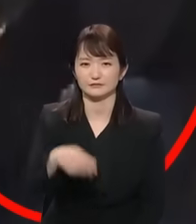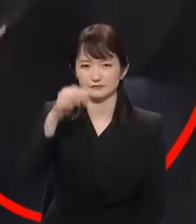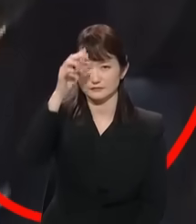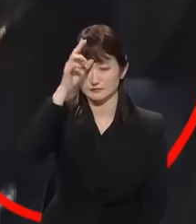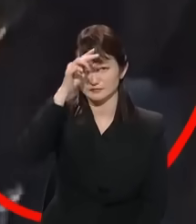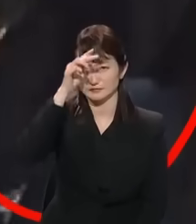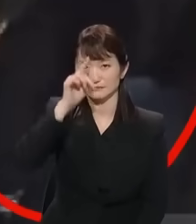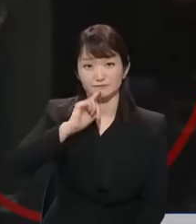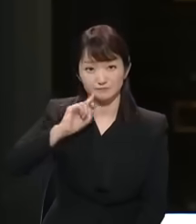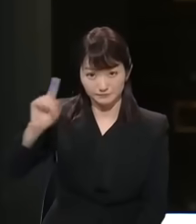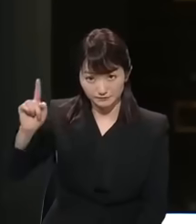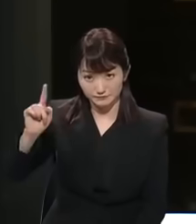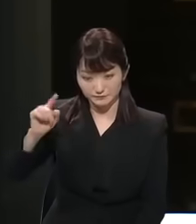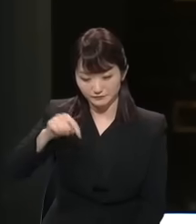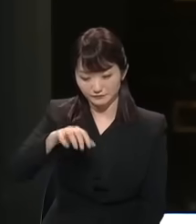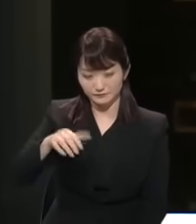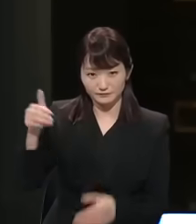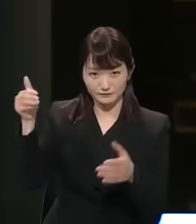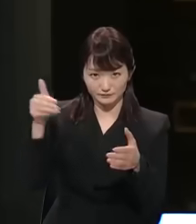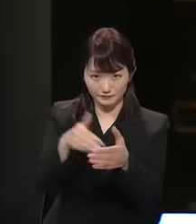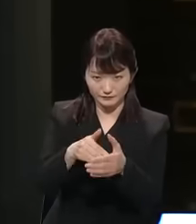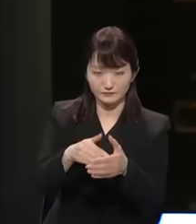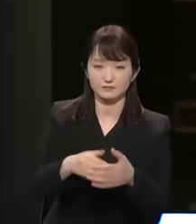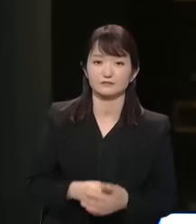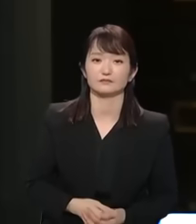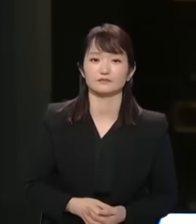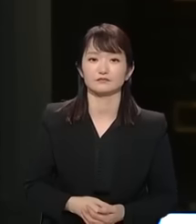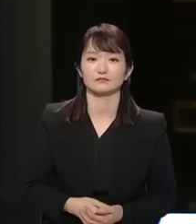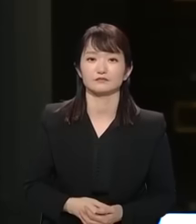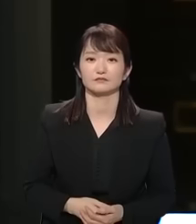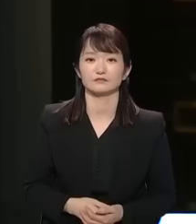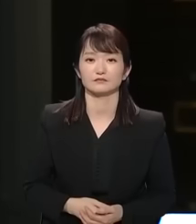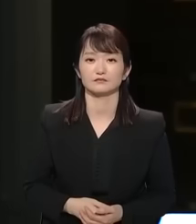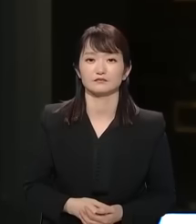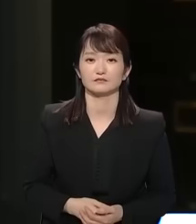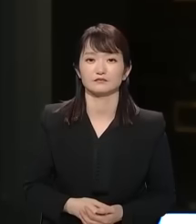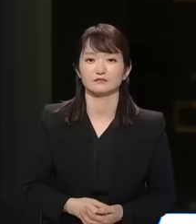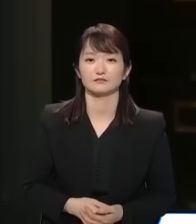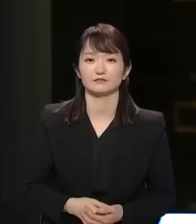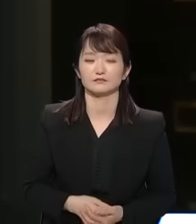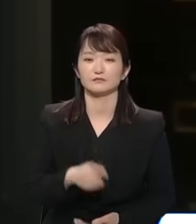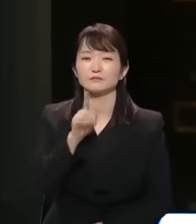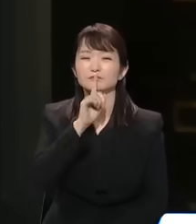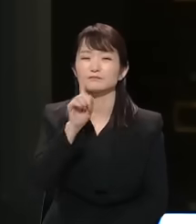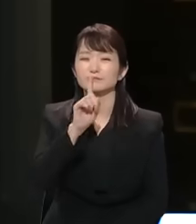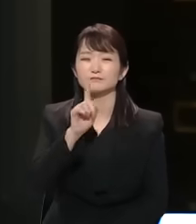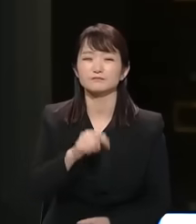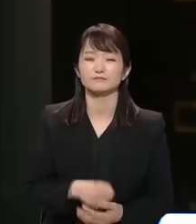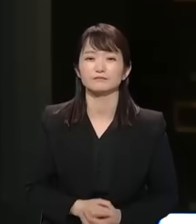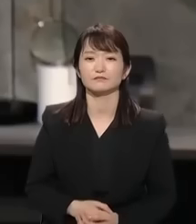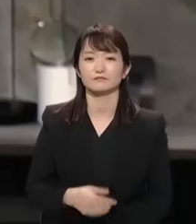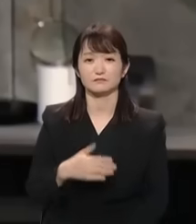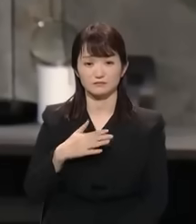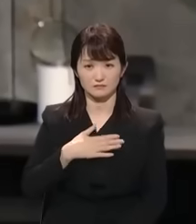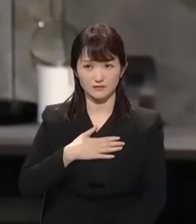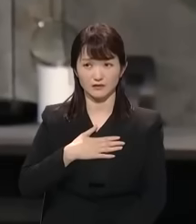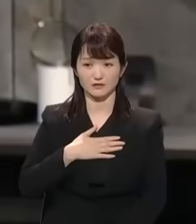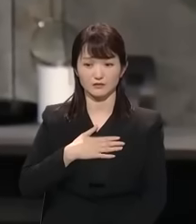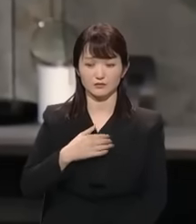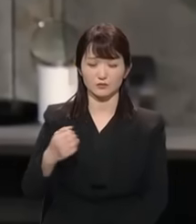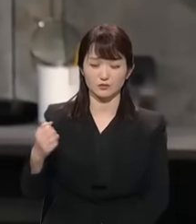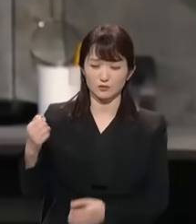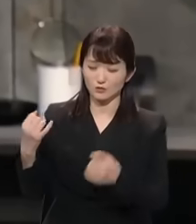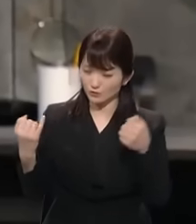신고를 받고 경찰이 현장에 도착했습니다 그런데 항상 나오는이 전가의 보도 예 나도 찔렸다 나도